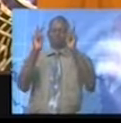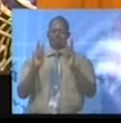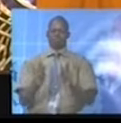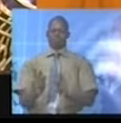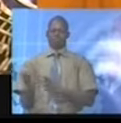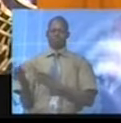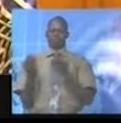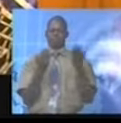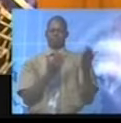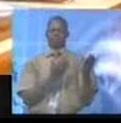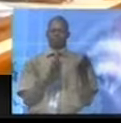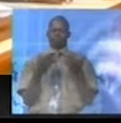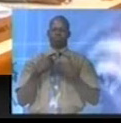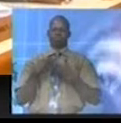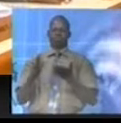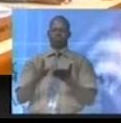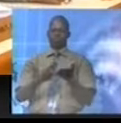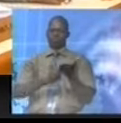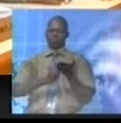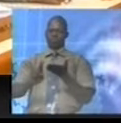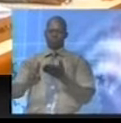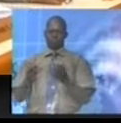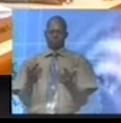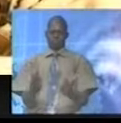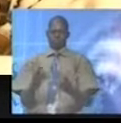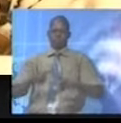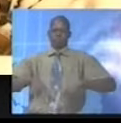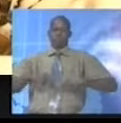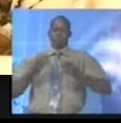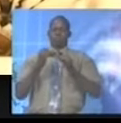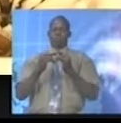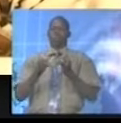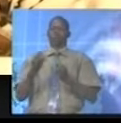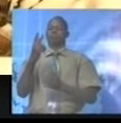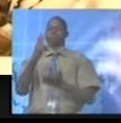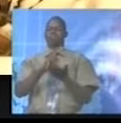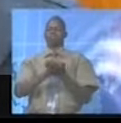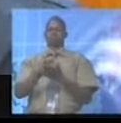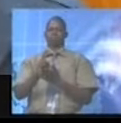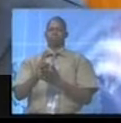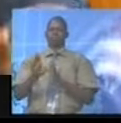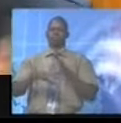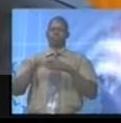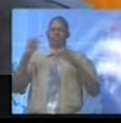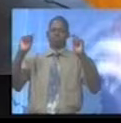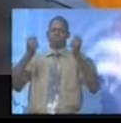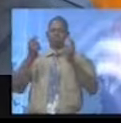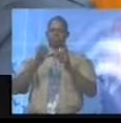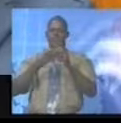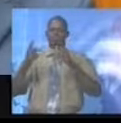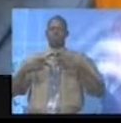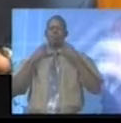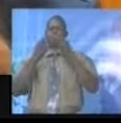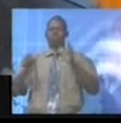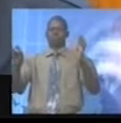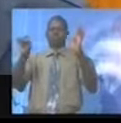portés à assainir leur environnement, leur cadre de vie. Si on nous dit demain, dans deux semaines, sortir un texte, là, nous avons deux propositions. La première proposition, c'est